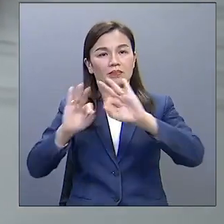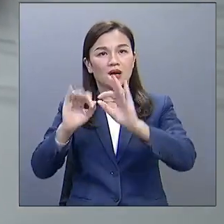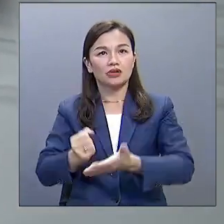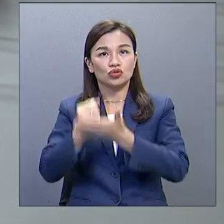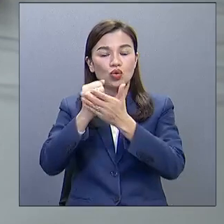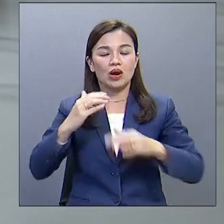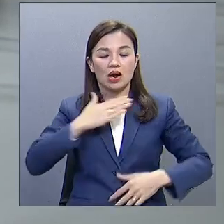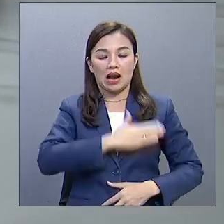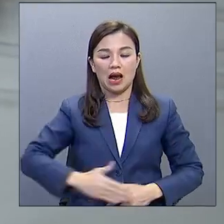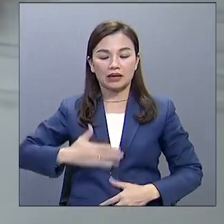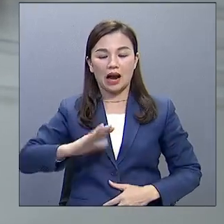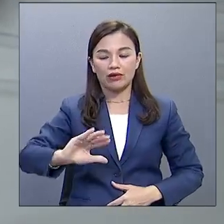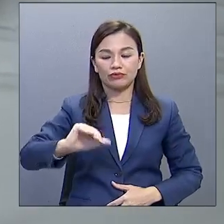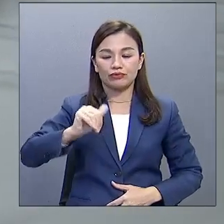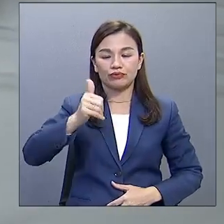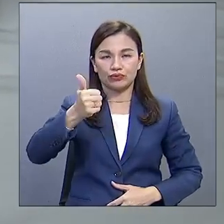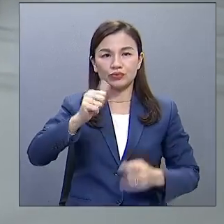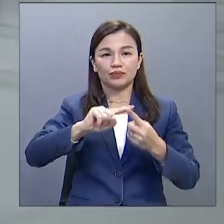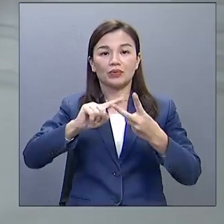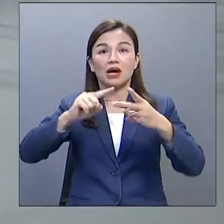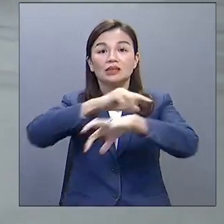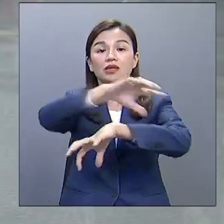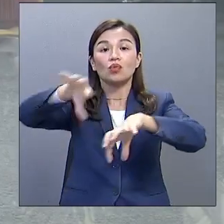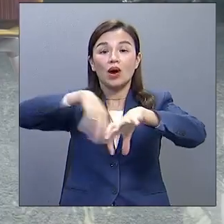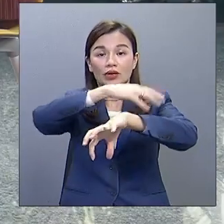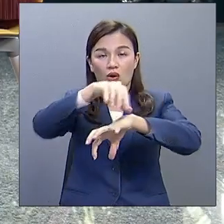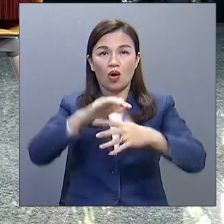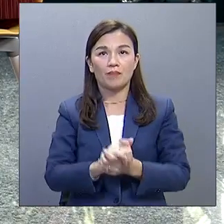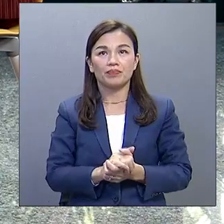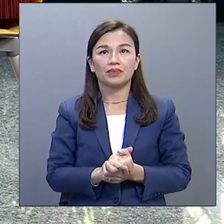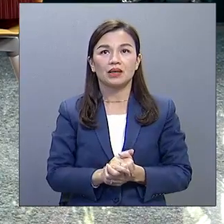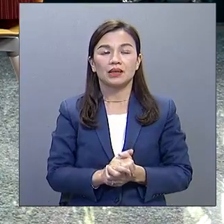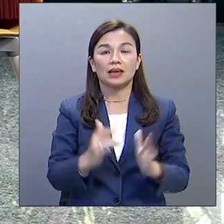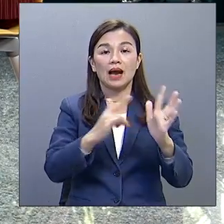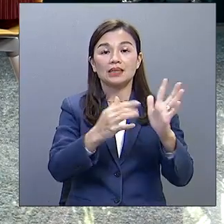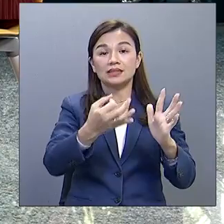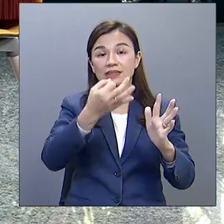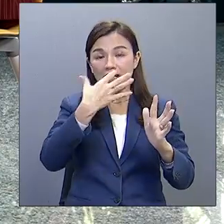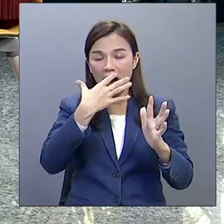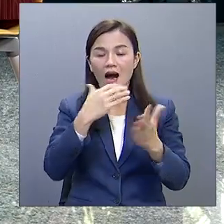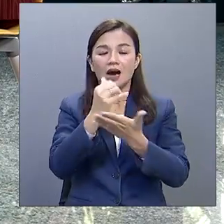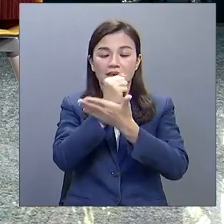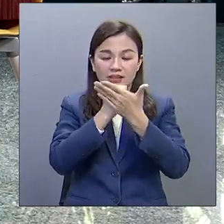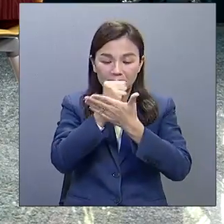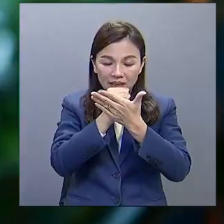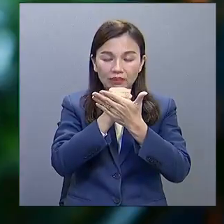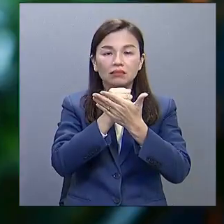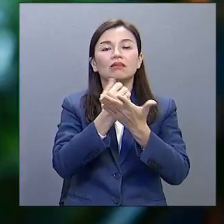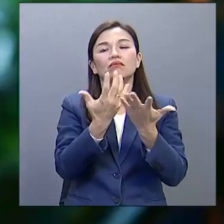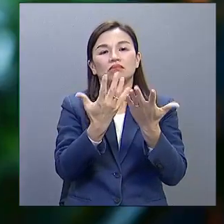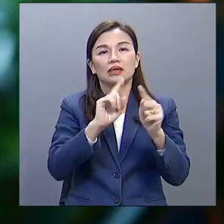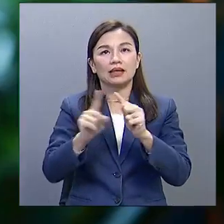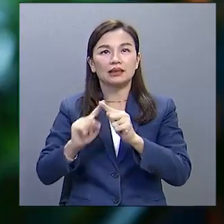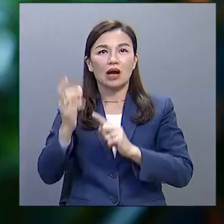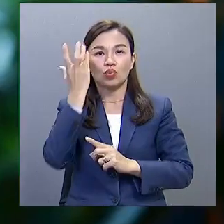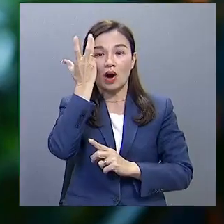างนะคะแล้วก็มีเรื่องสภาพแวดล้อมนะคะแล้วก็เกี่ยวกับเรื่องลักษณะการใช้ยาสารเสพติดต่างๆนะคะซึ่งพวกนี้